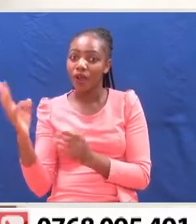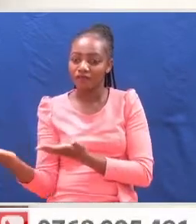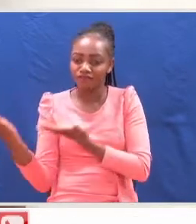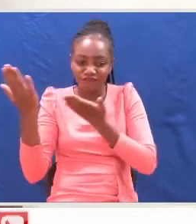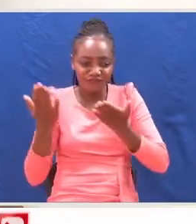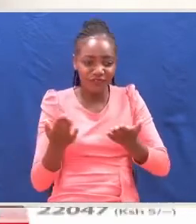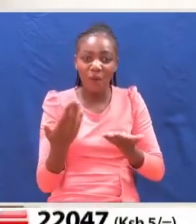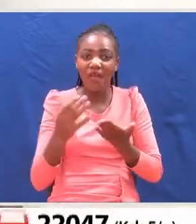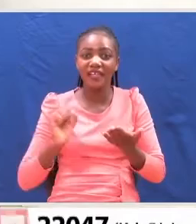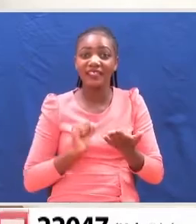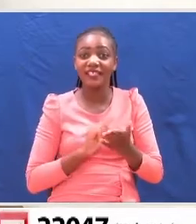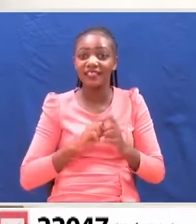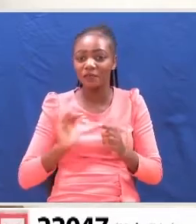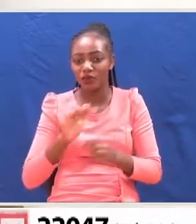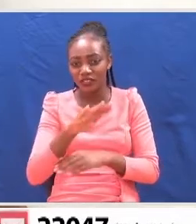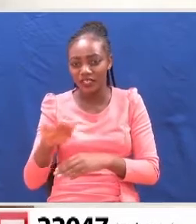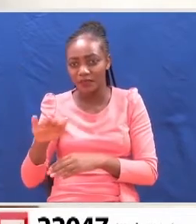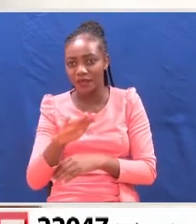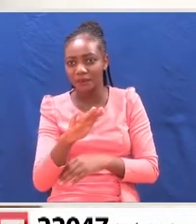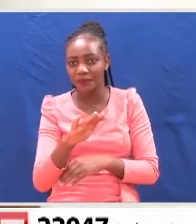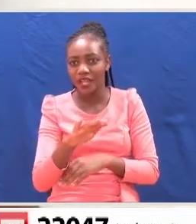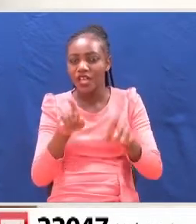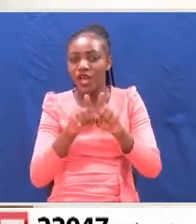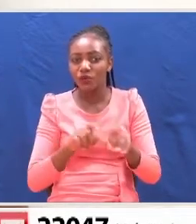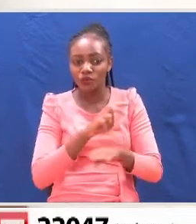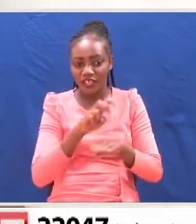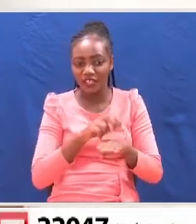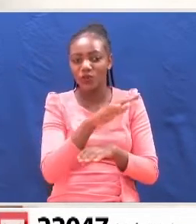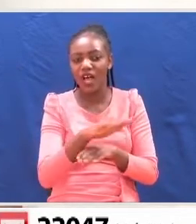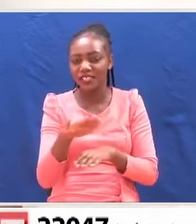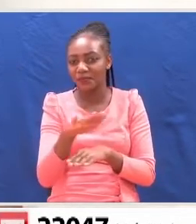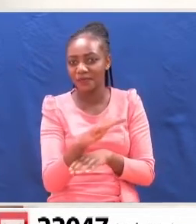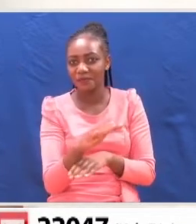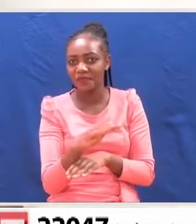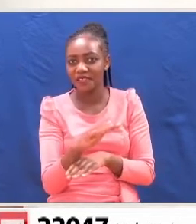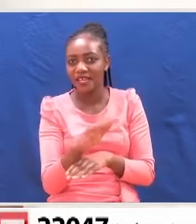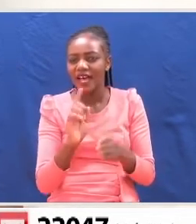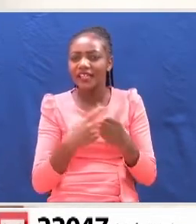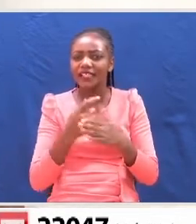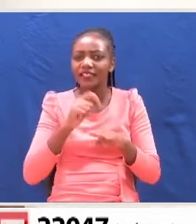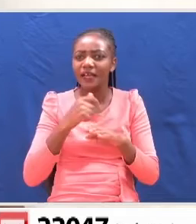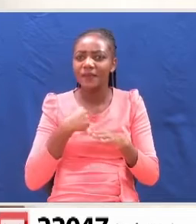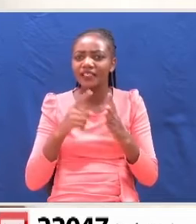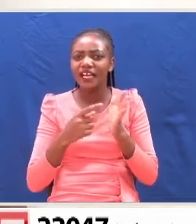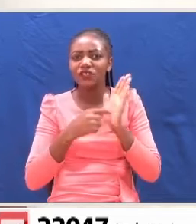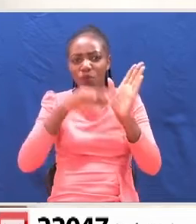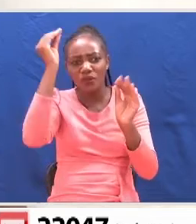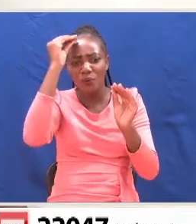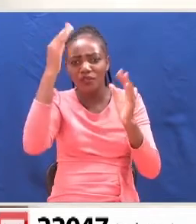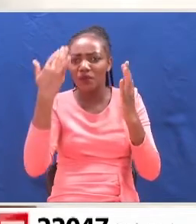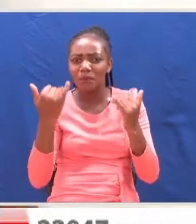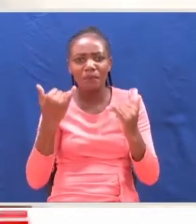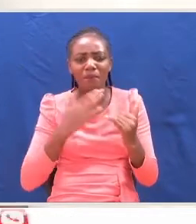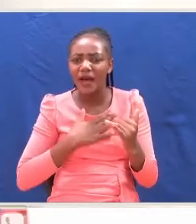county assembly liende kuja national assembly likuja katika Senate. Kwa hivyo mimi nikianza kutoa msimamo wangu saa